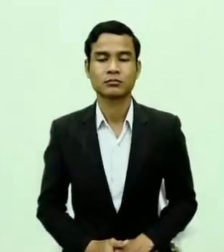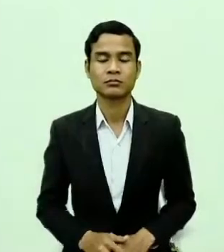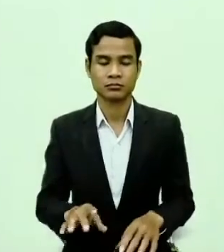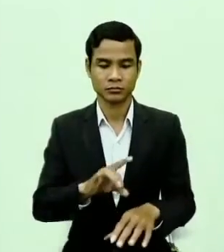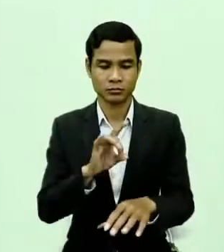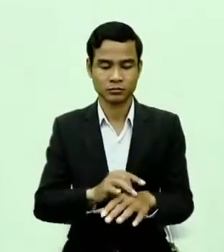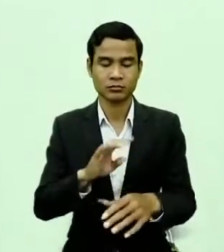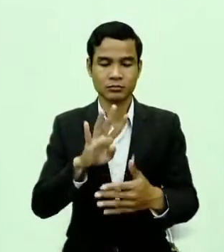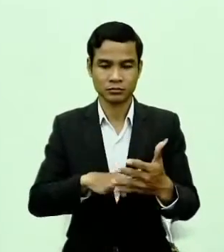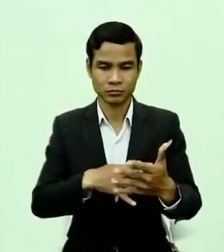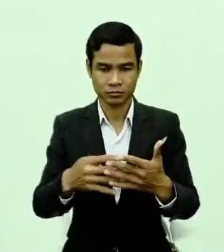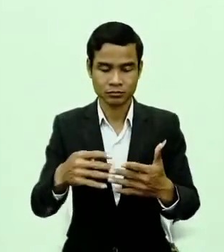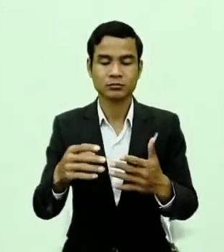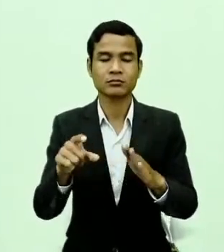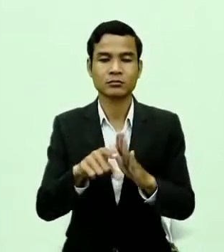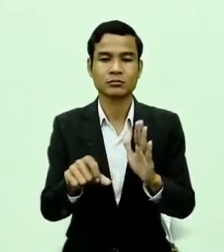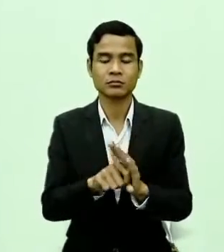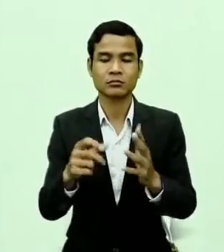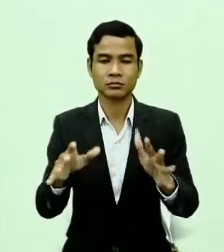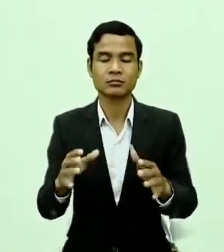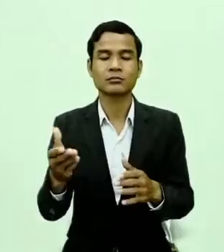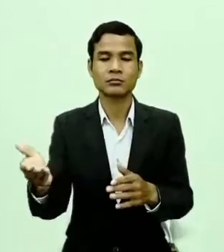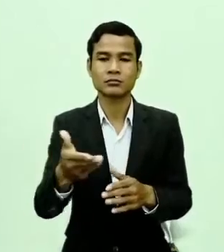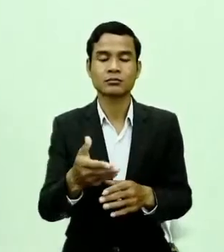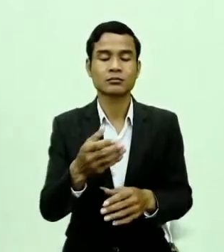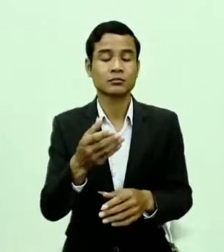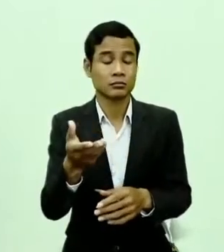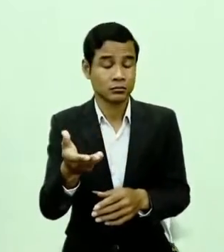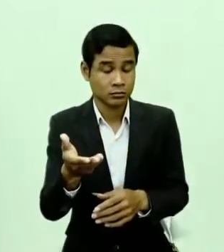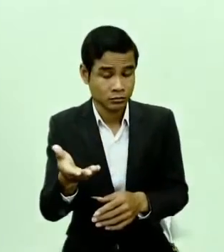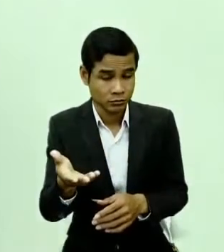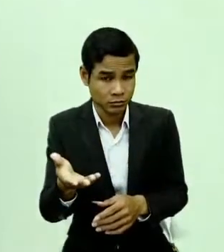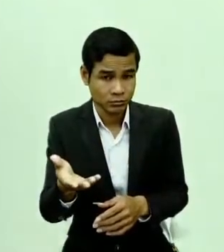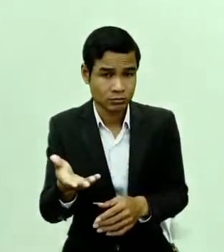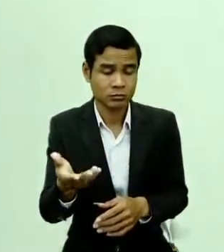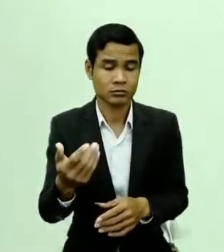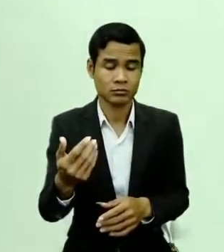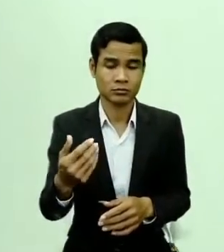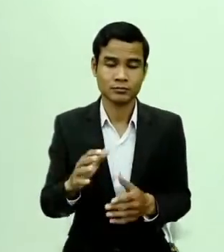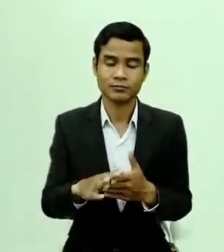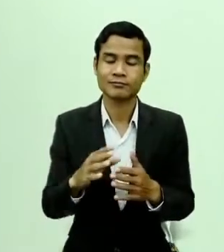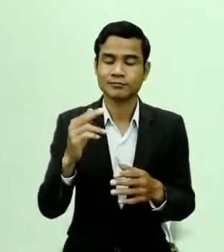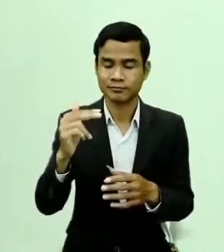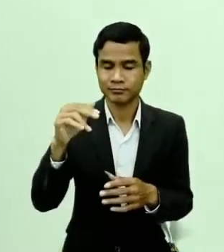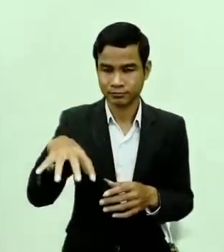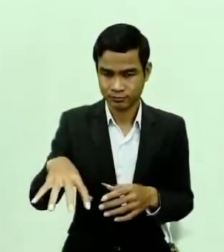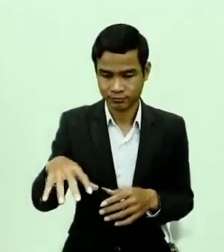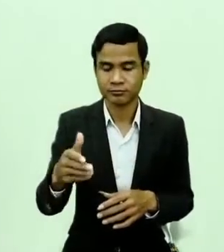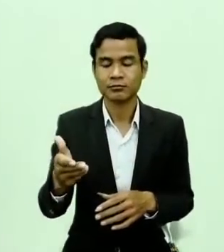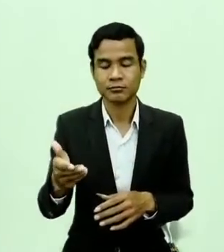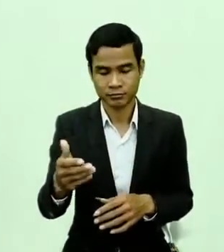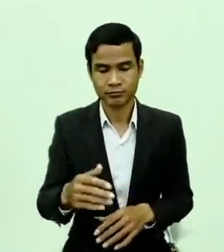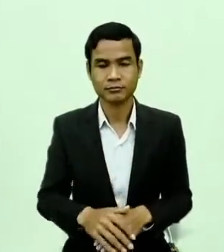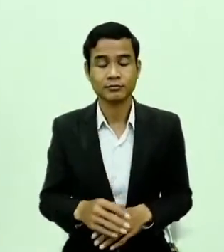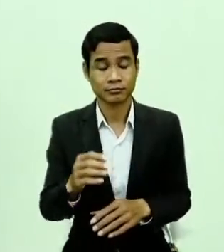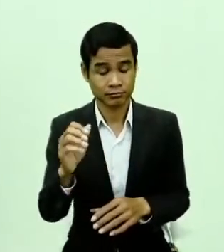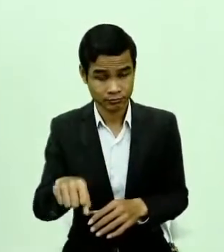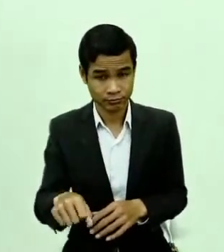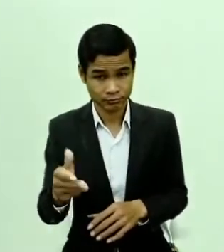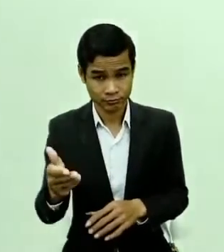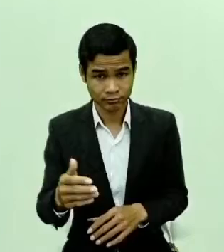Bây đây cầm nọt phán ca hai. Cứ dường trữ. Chà, cầm nọt nử. Ti cần lãnh. Anh chân